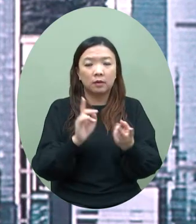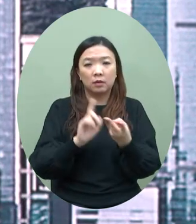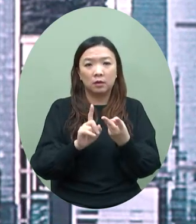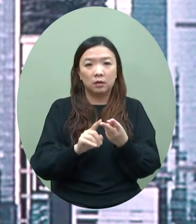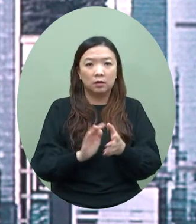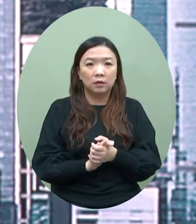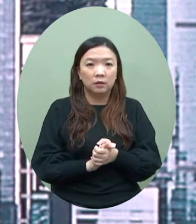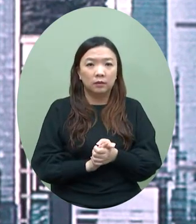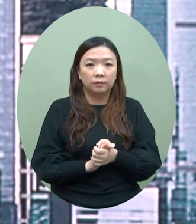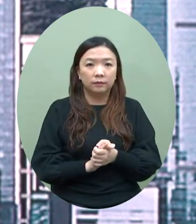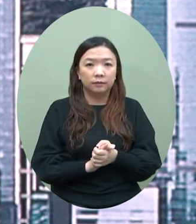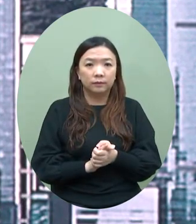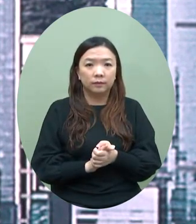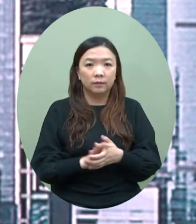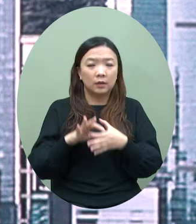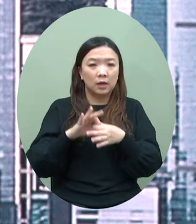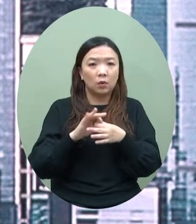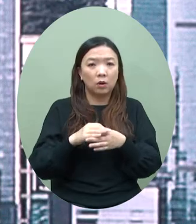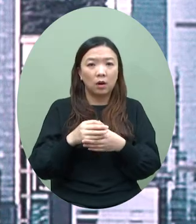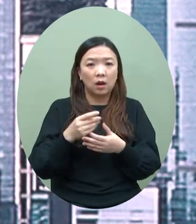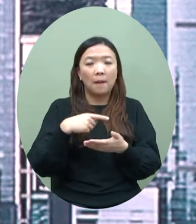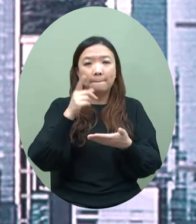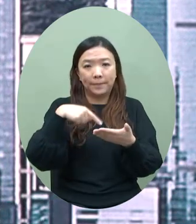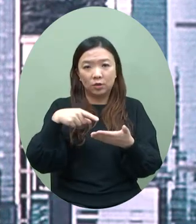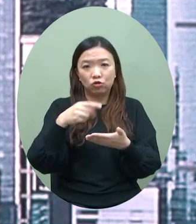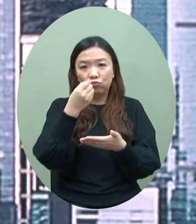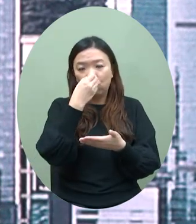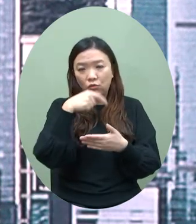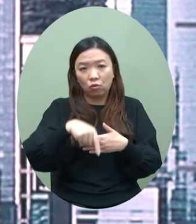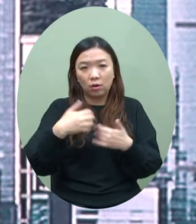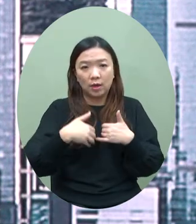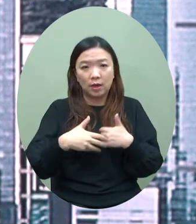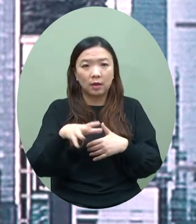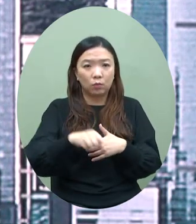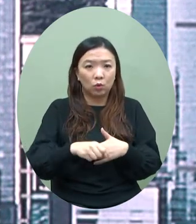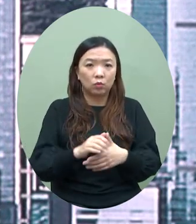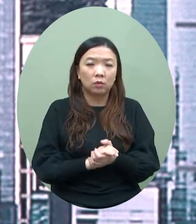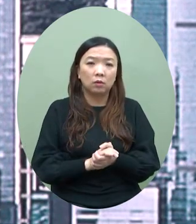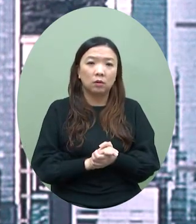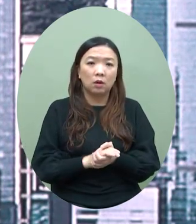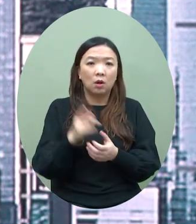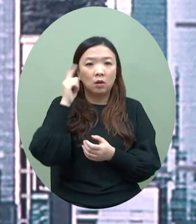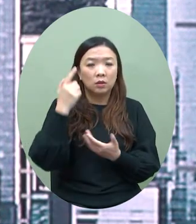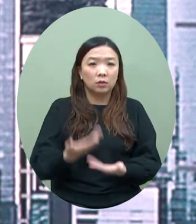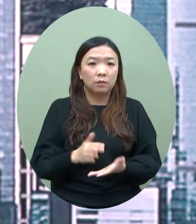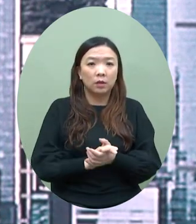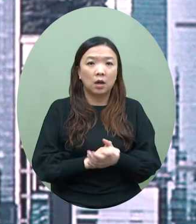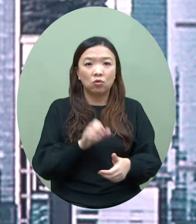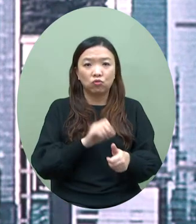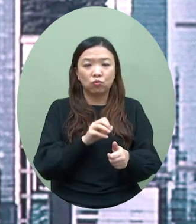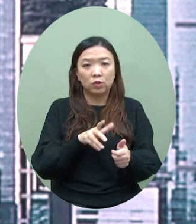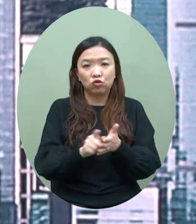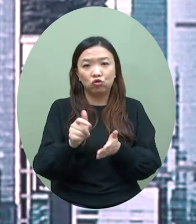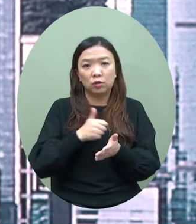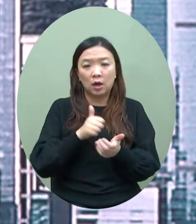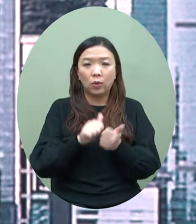去即係批准使用呢個嘅疫苗喺香港作緊急使用嘅。咁我知道今日咧係嗰個顧問專家委員會，